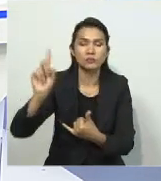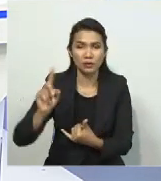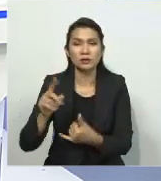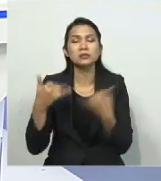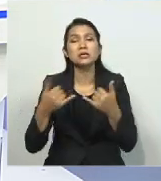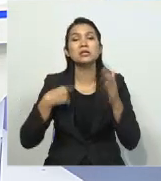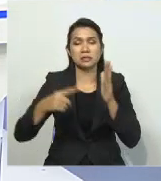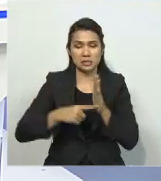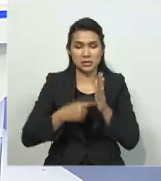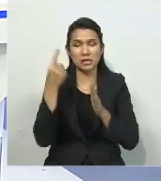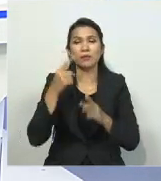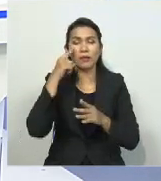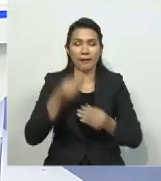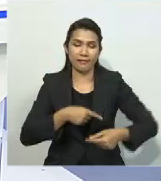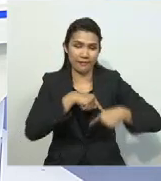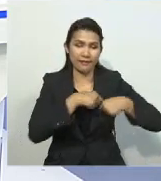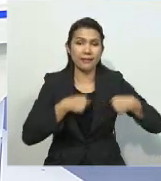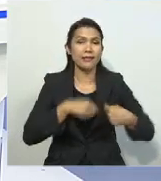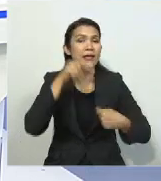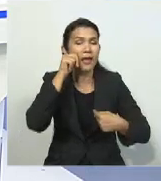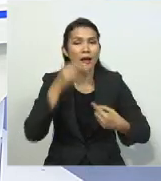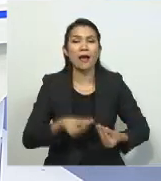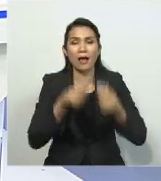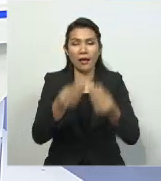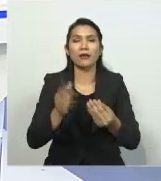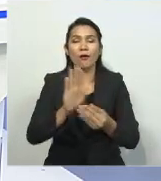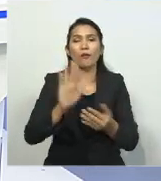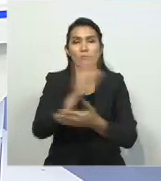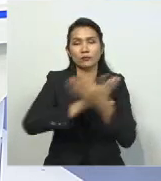คะในการส่งต่อน้ำใจแล้วก็รวมพลังน้ำใจที่ยิ่งใหญ่ของคนไทยทั้งประเทศด้วย